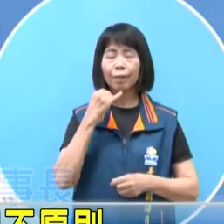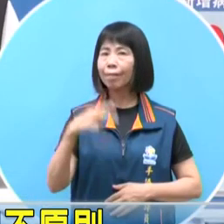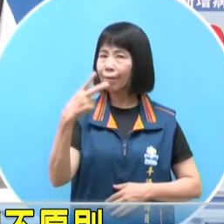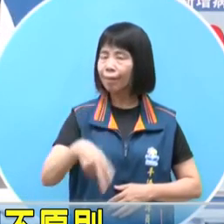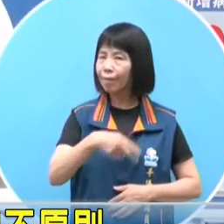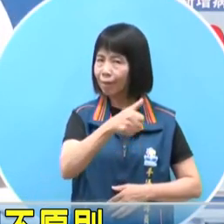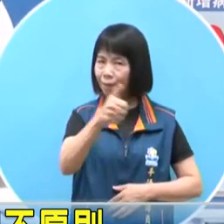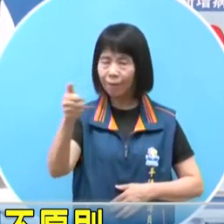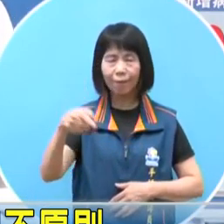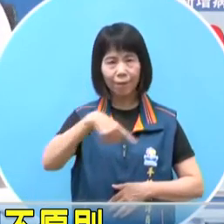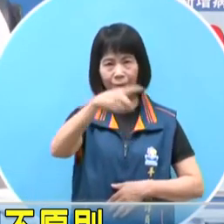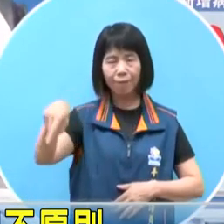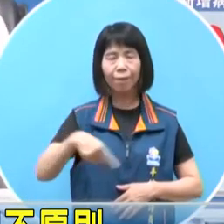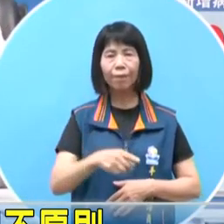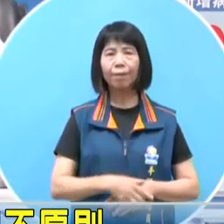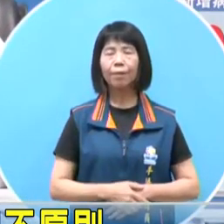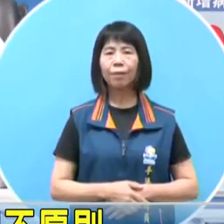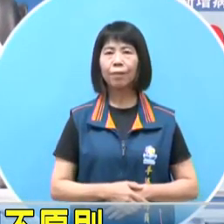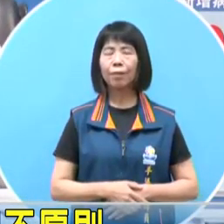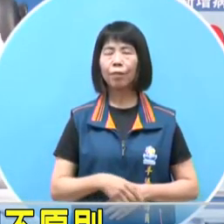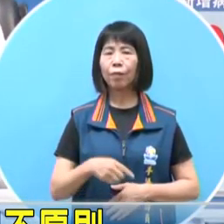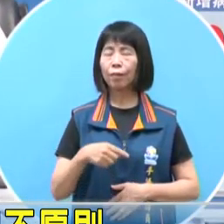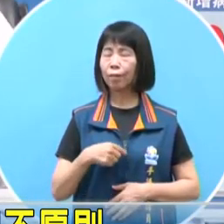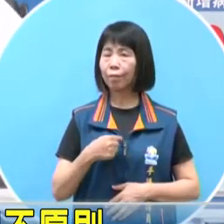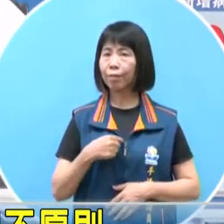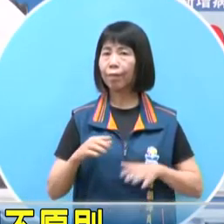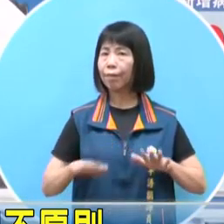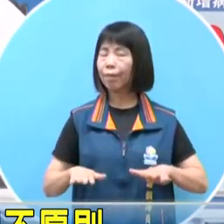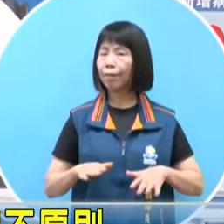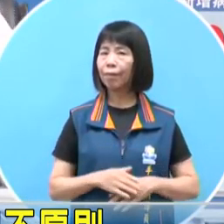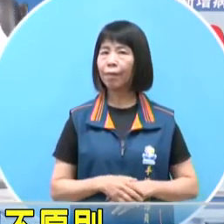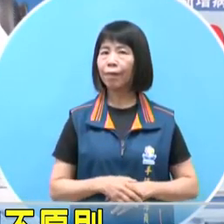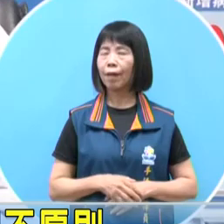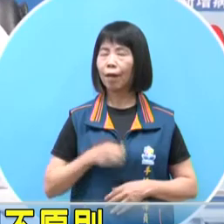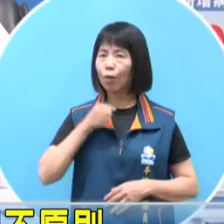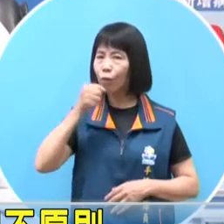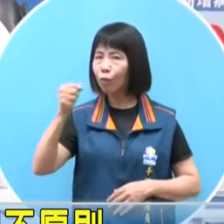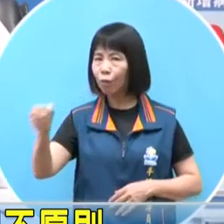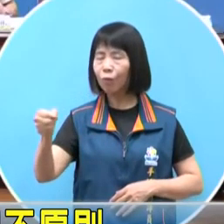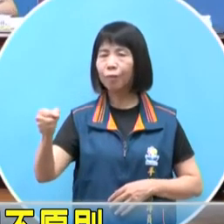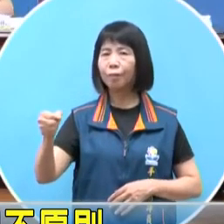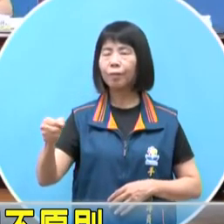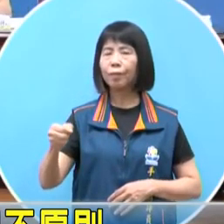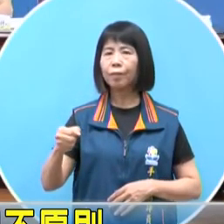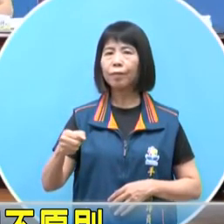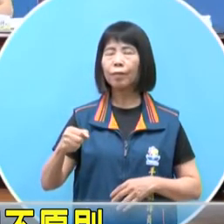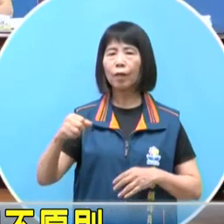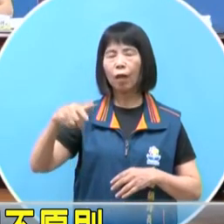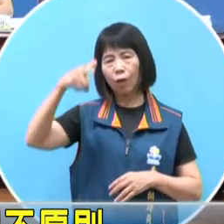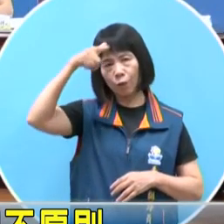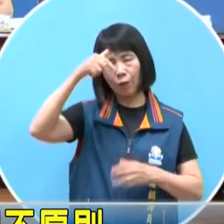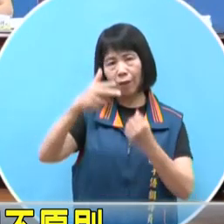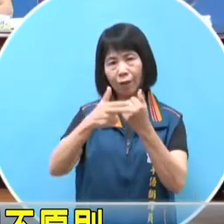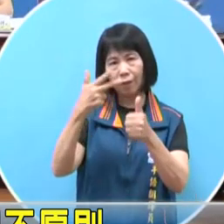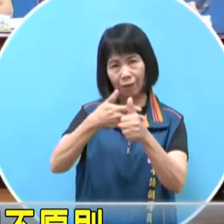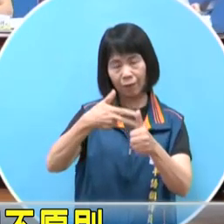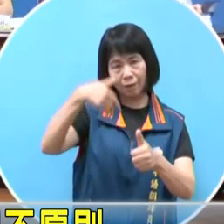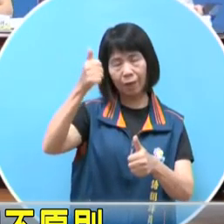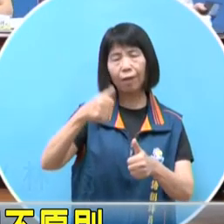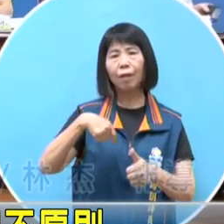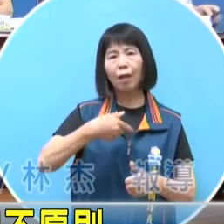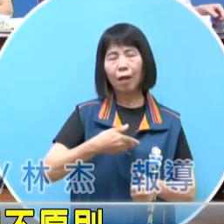疗。 县长徐正卫最后也再一次呼吁乡亲，端午宅在家，共同落实中央防疫守则，